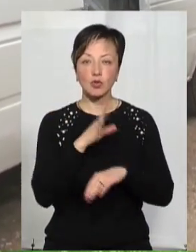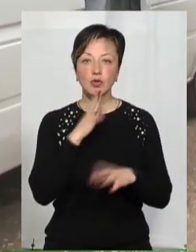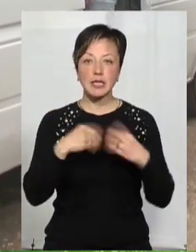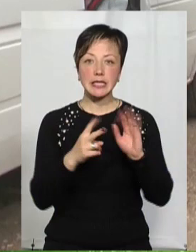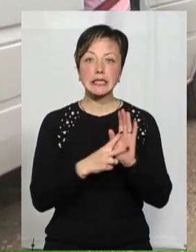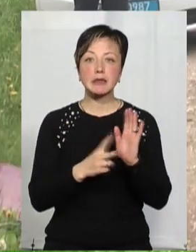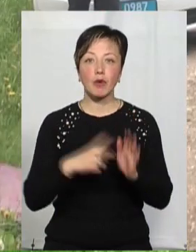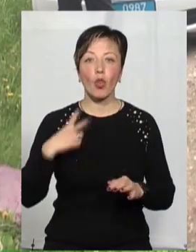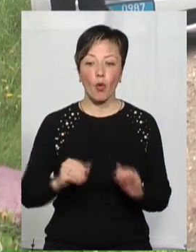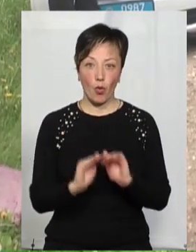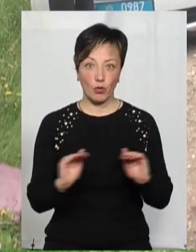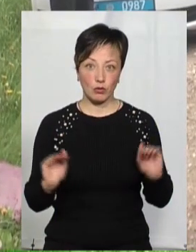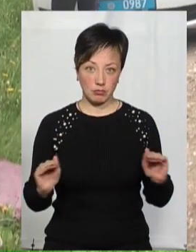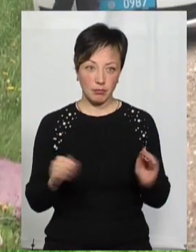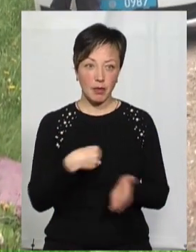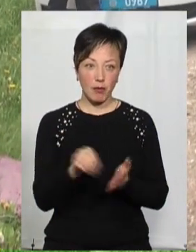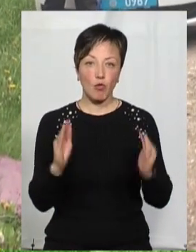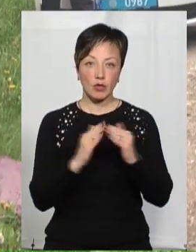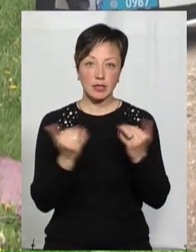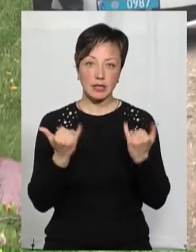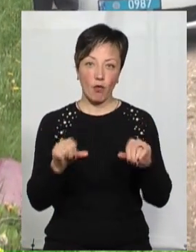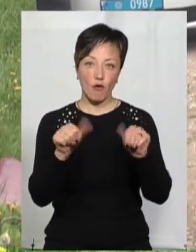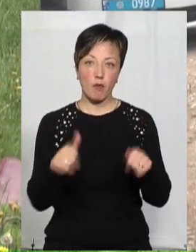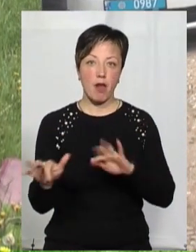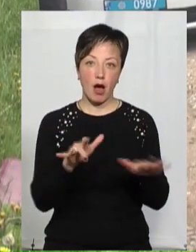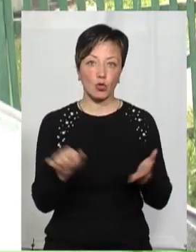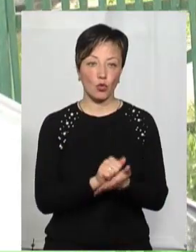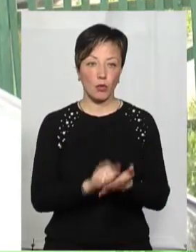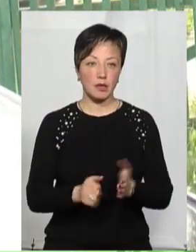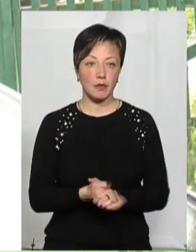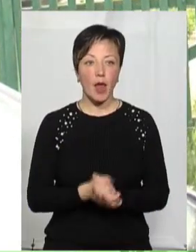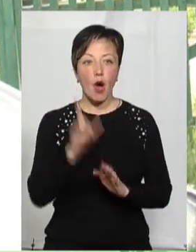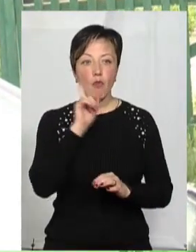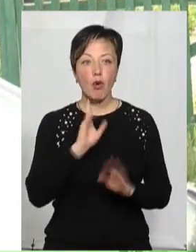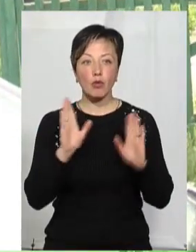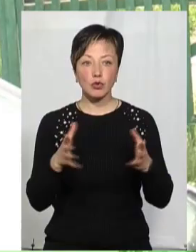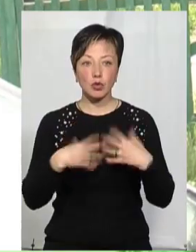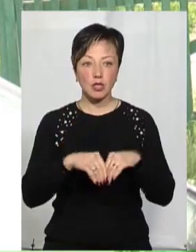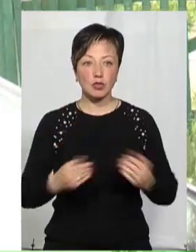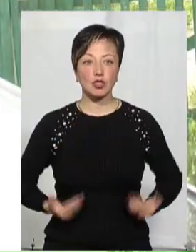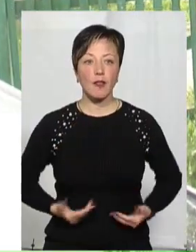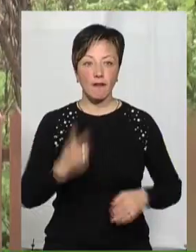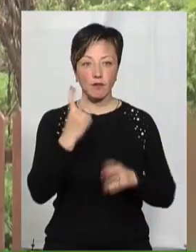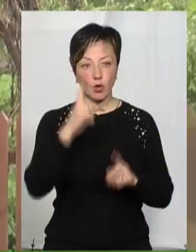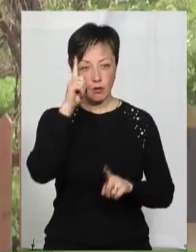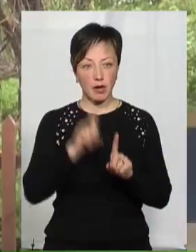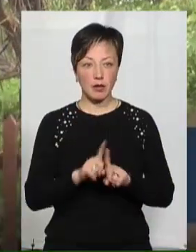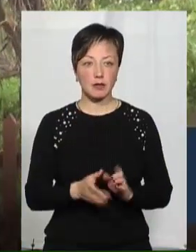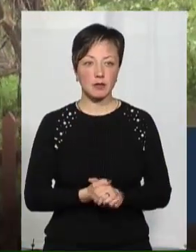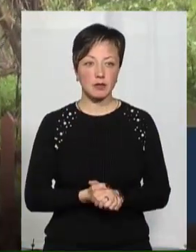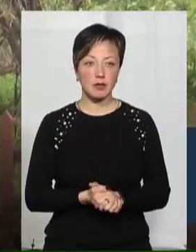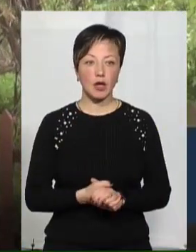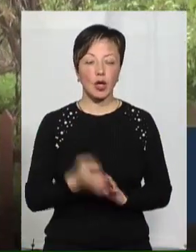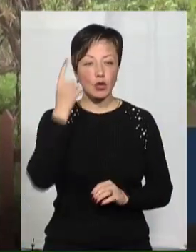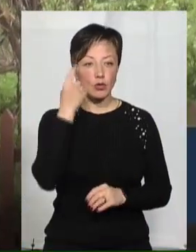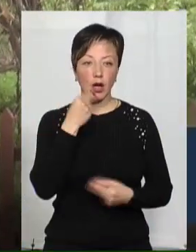доньок. Розповідає, в Глушківцях придбав будинок та наразі оформляє на нього документи. Поки будуть родиною жити в двоюрідного брата. Думав, краще вдома